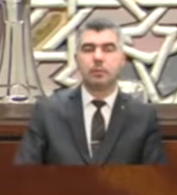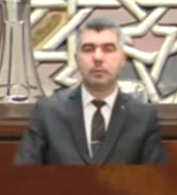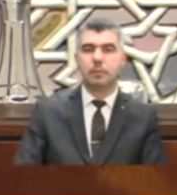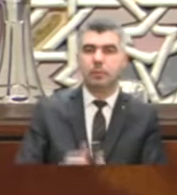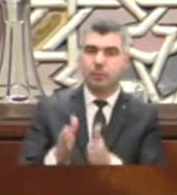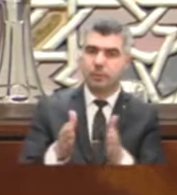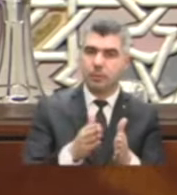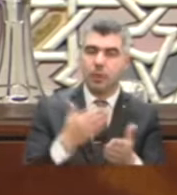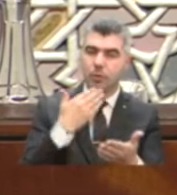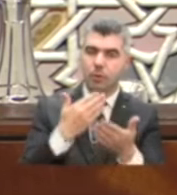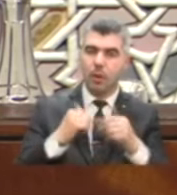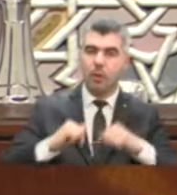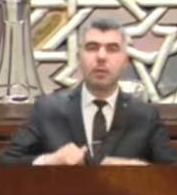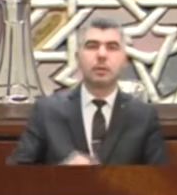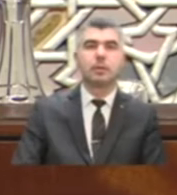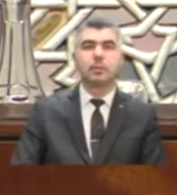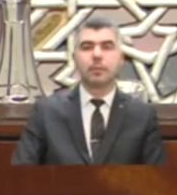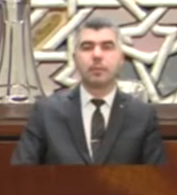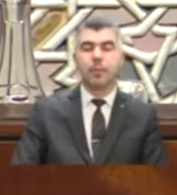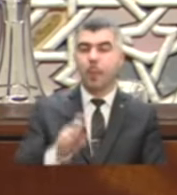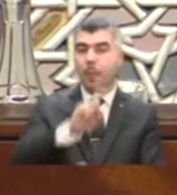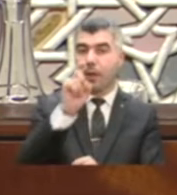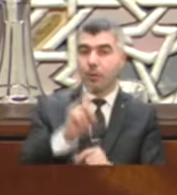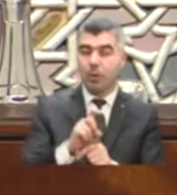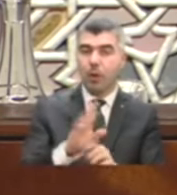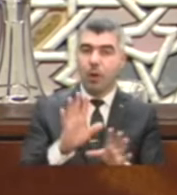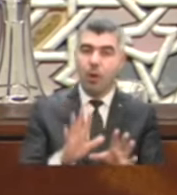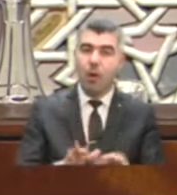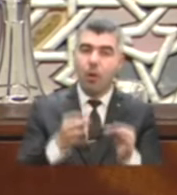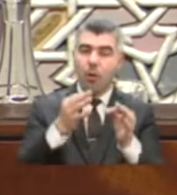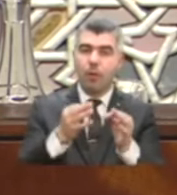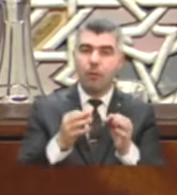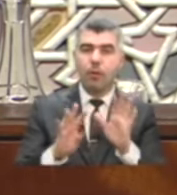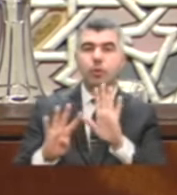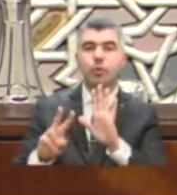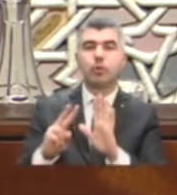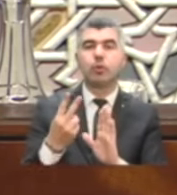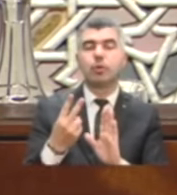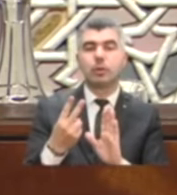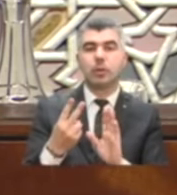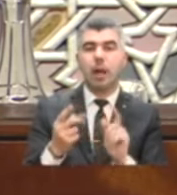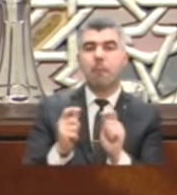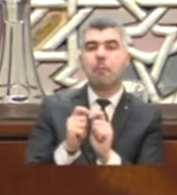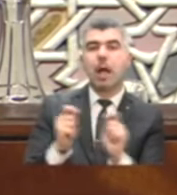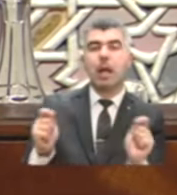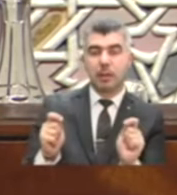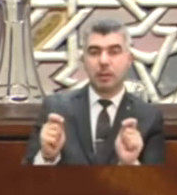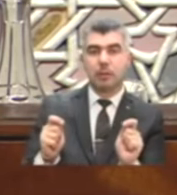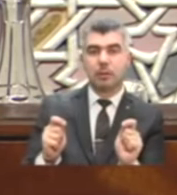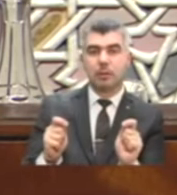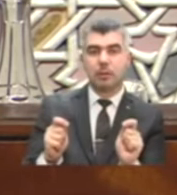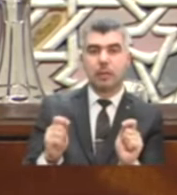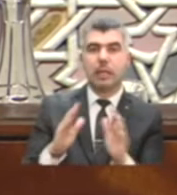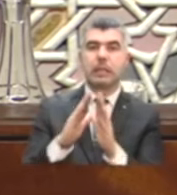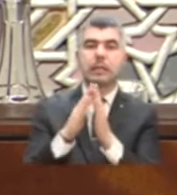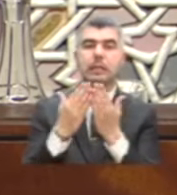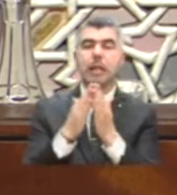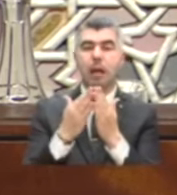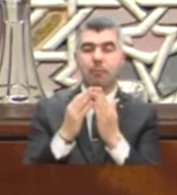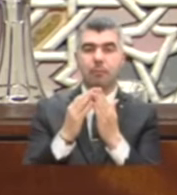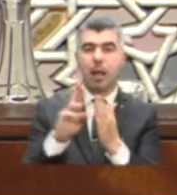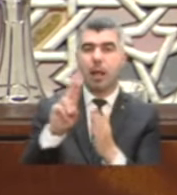شكرا سيد وزير. السؤال الموالي عن حصيلة الدورة 29 للمعرض الدولي للنشر والكتاب برسم